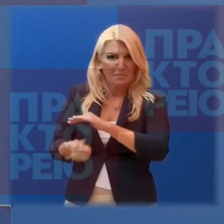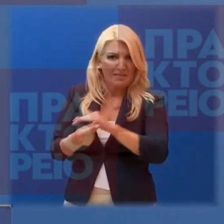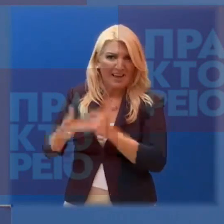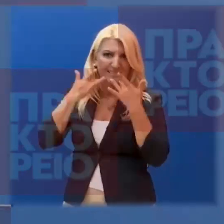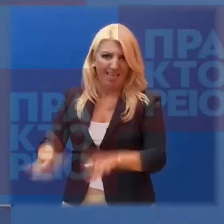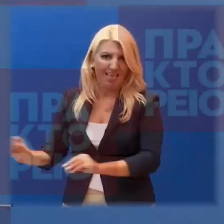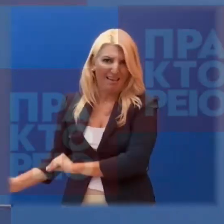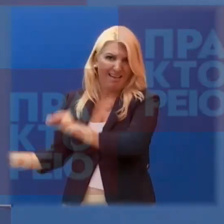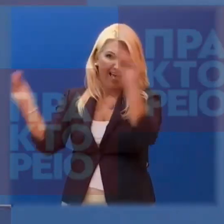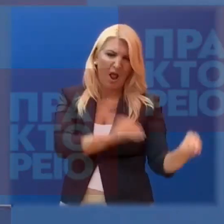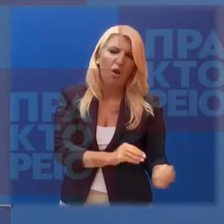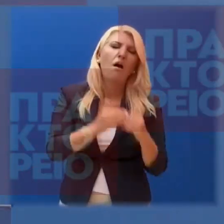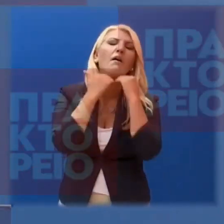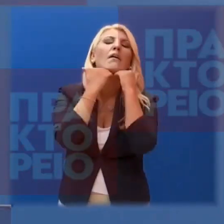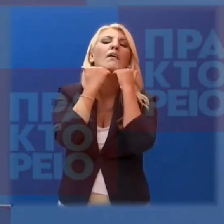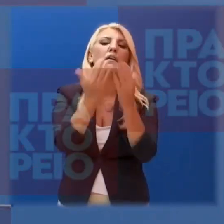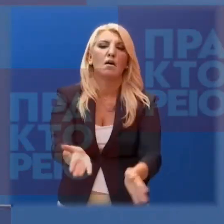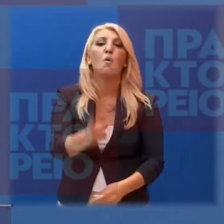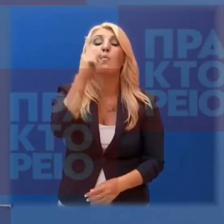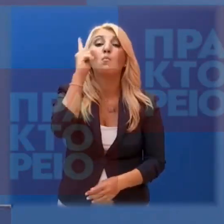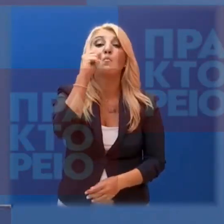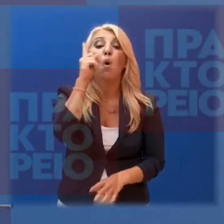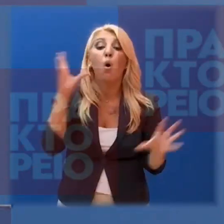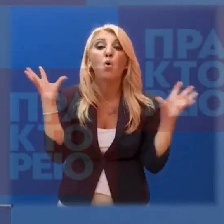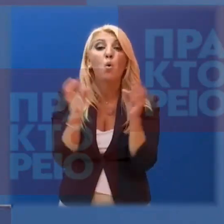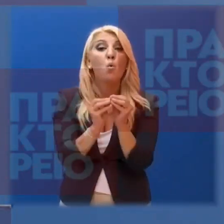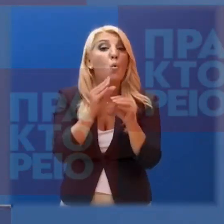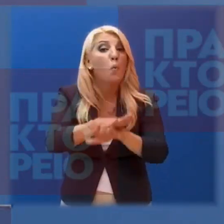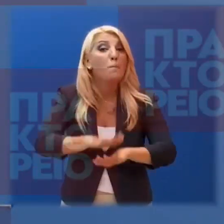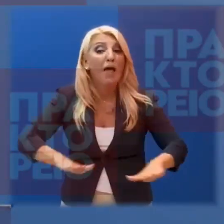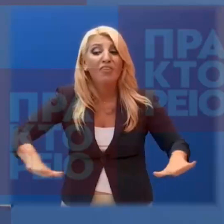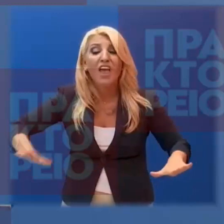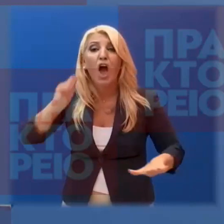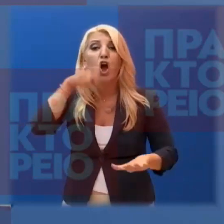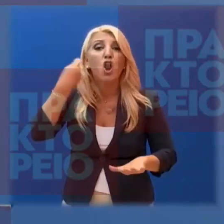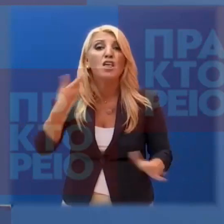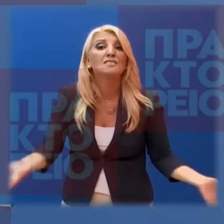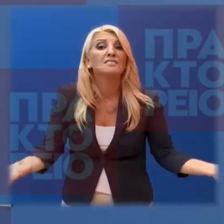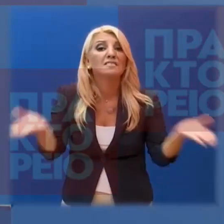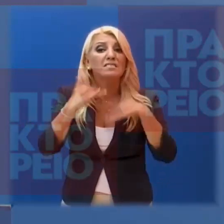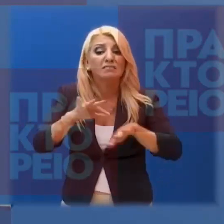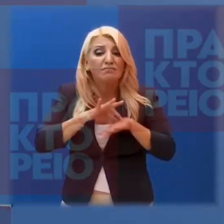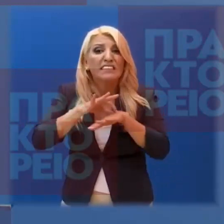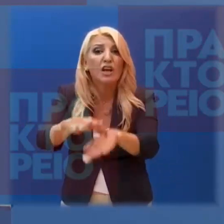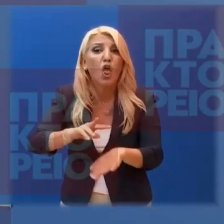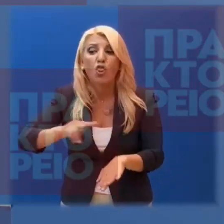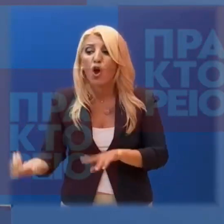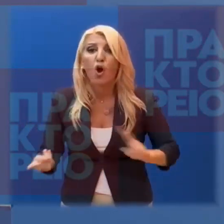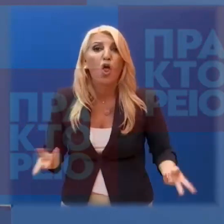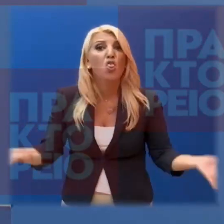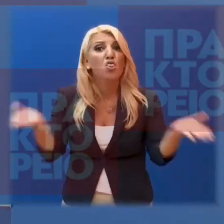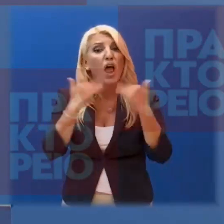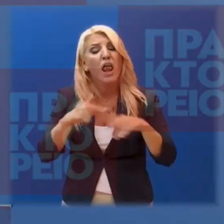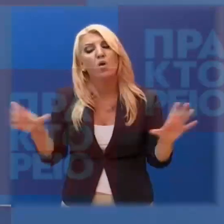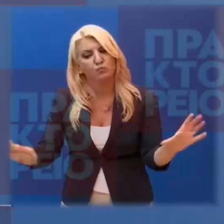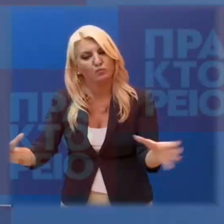Δεν πρόκειται να φύγουν εξαιτίας φωτιάς, παρά μόνο τα συνόδευτα ανήλικα που ήδη μεταφέρθηκαν. Επομένως, ό,τι είχαν στο μυαλό